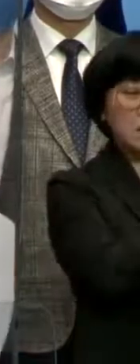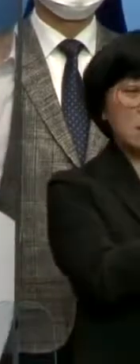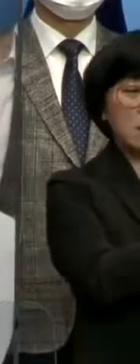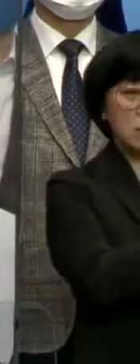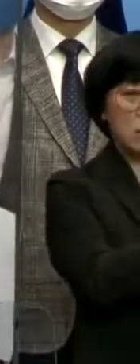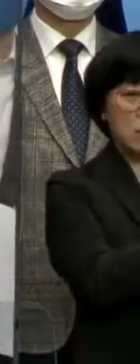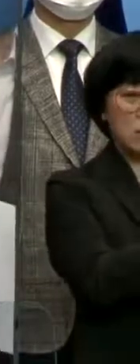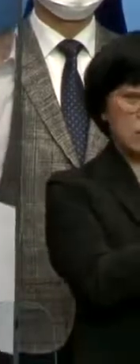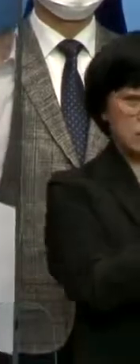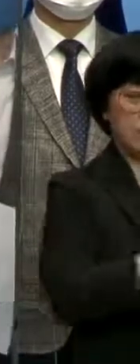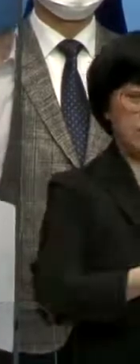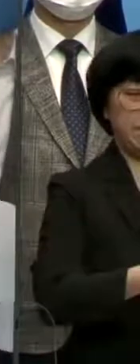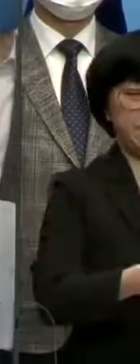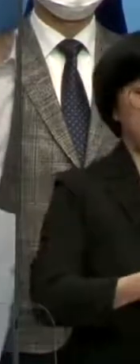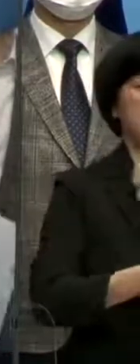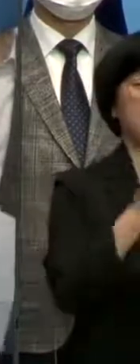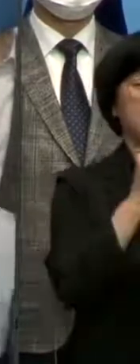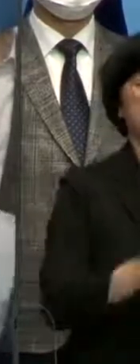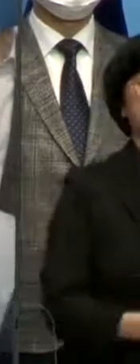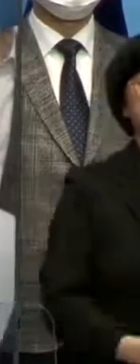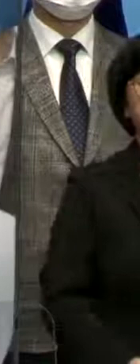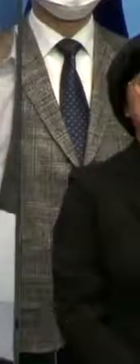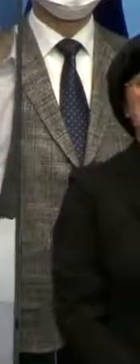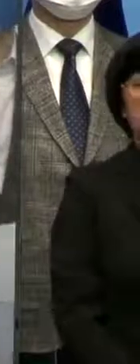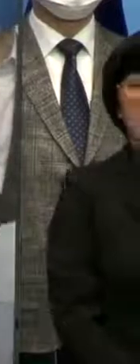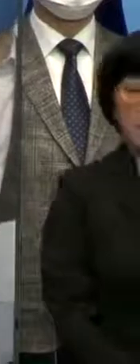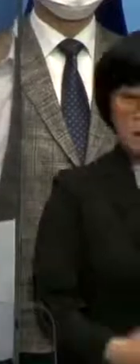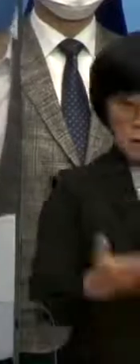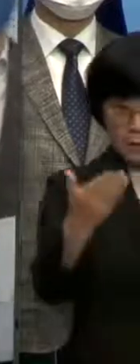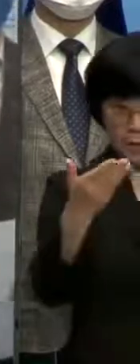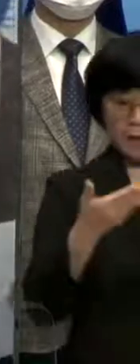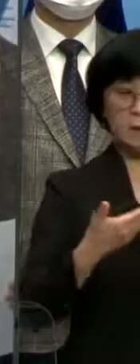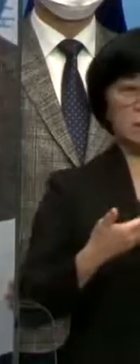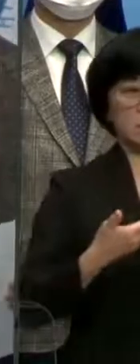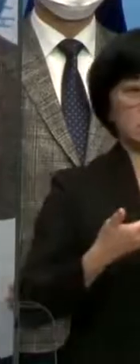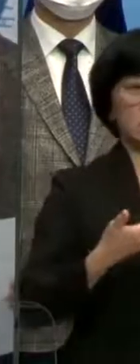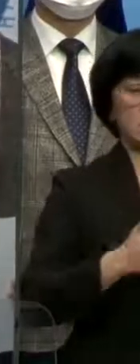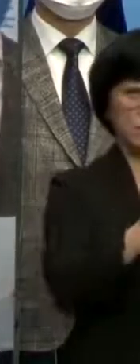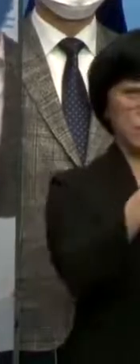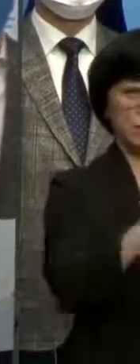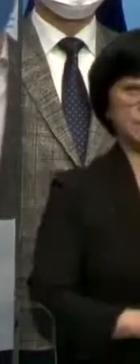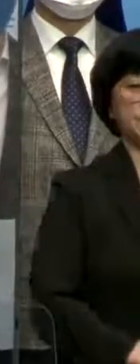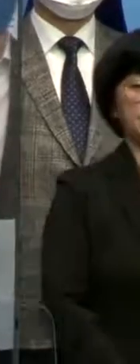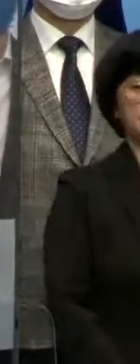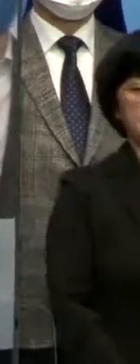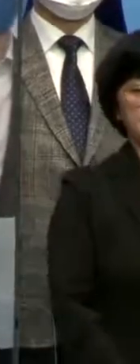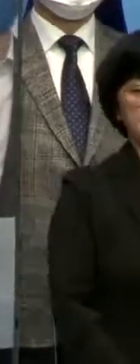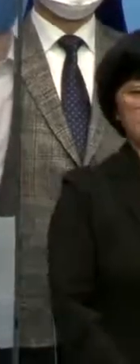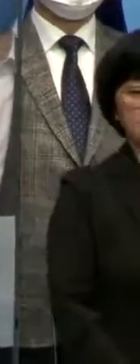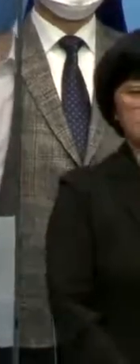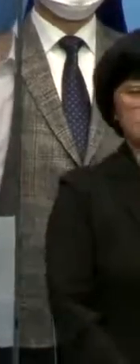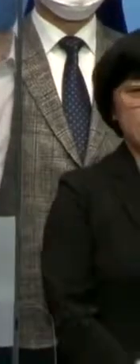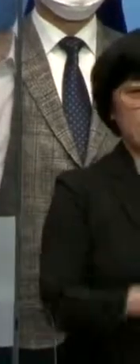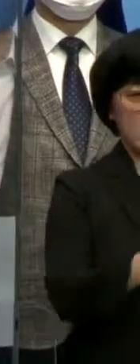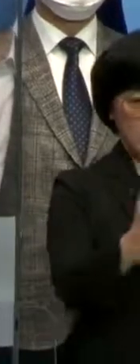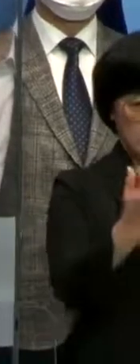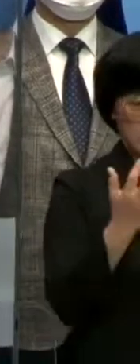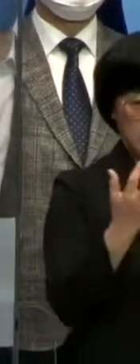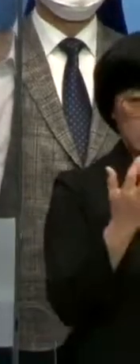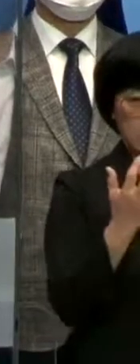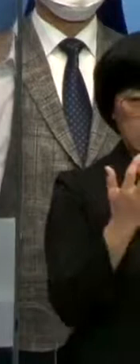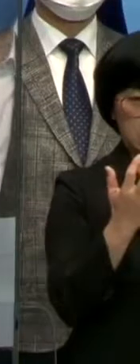의견서를 저희들한테 보내주었습니다. 이게 방금 저희가 전달받은 의견서입니다. 이건 우리 기자님들한테